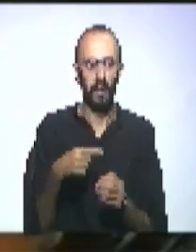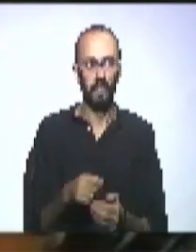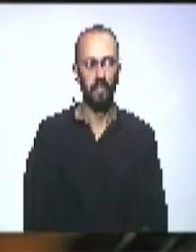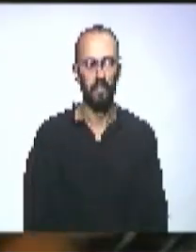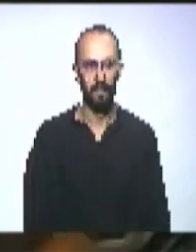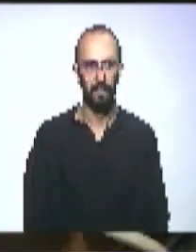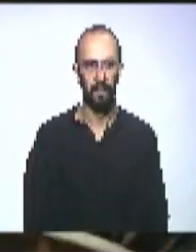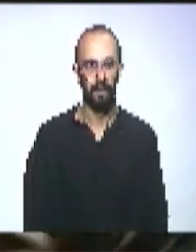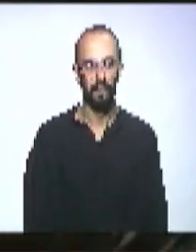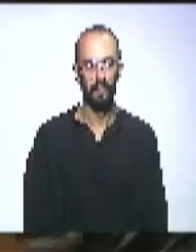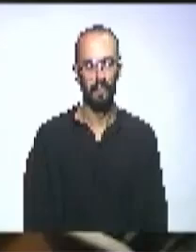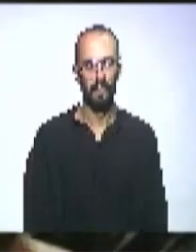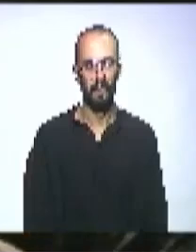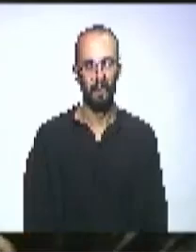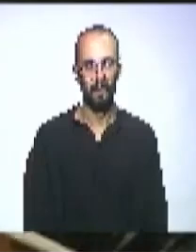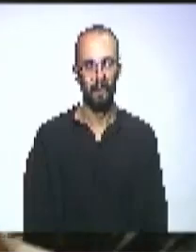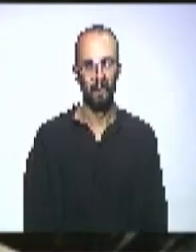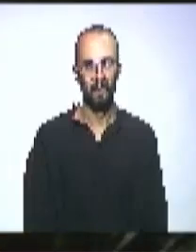لبن